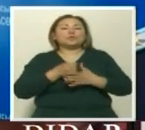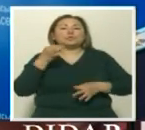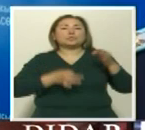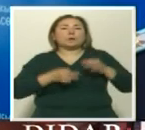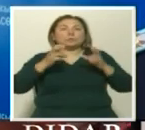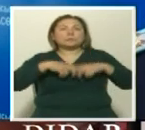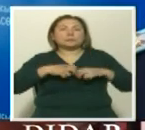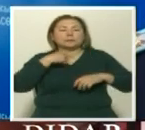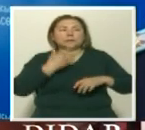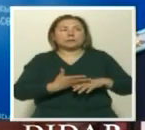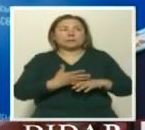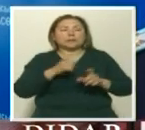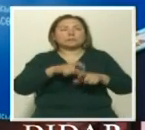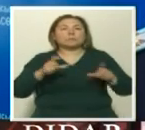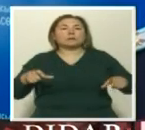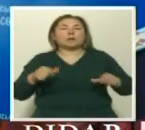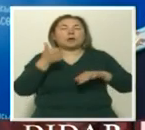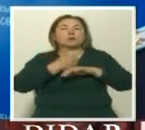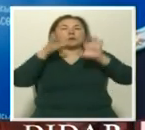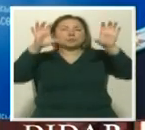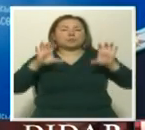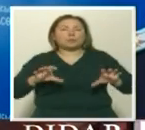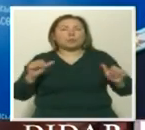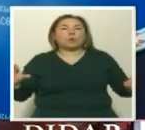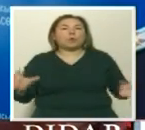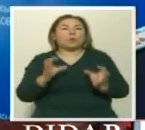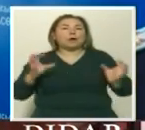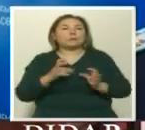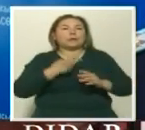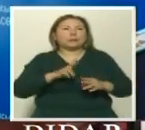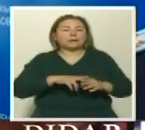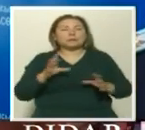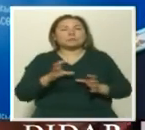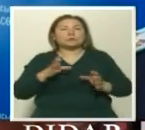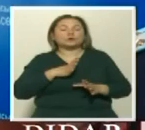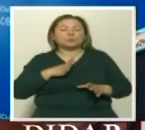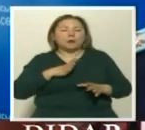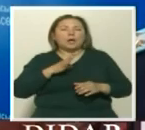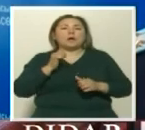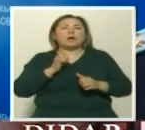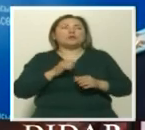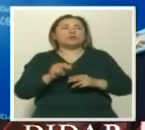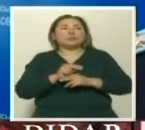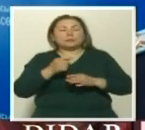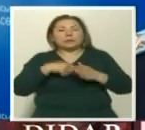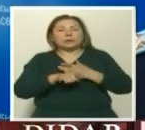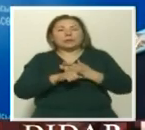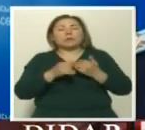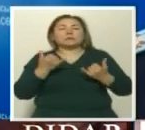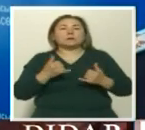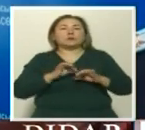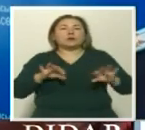жазаны орындау сатысында азаматтардың конституциялық құқықтары мен бостандықтарын сақталды, қамтамасыз ету жөніндегі нұсқаулықты бекіту